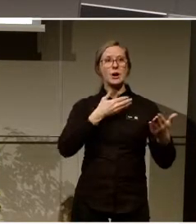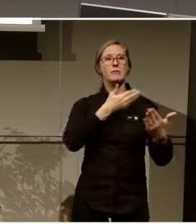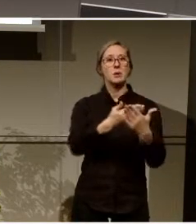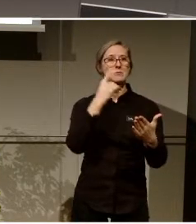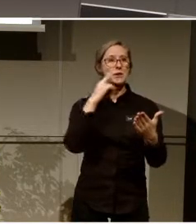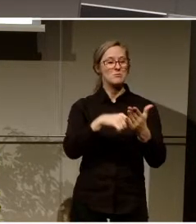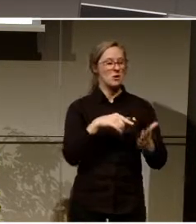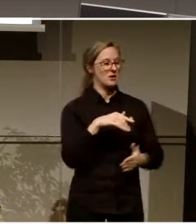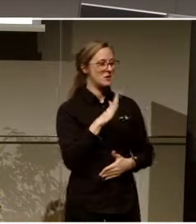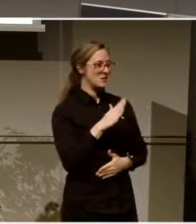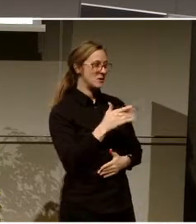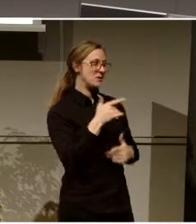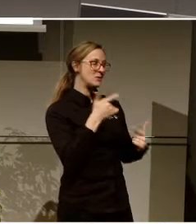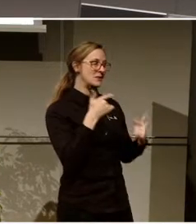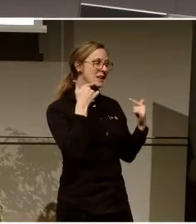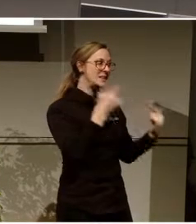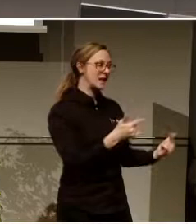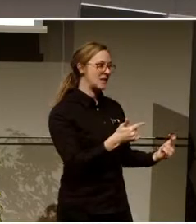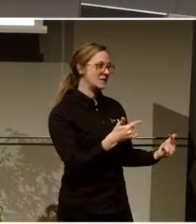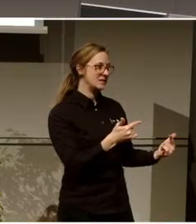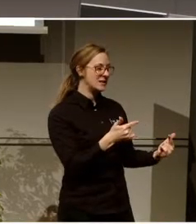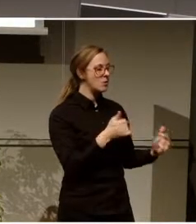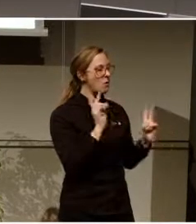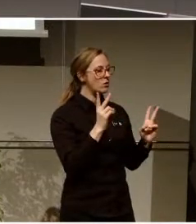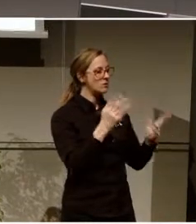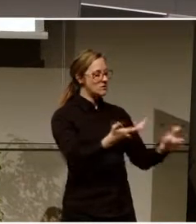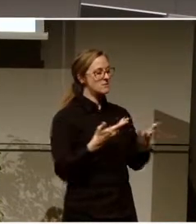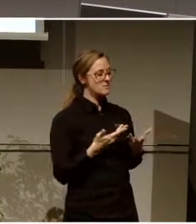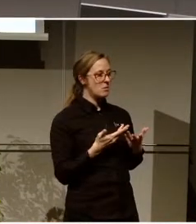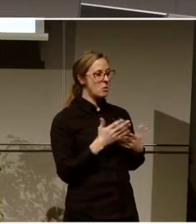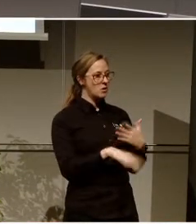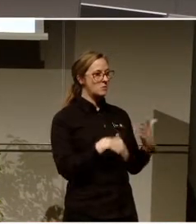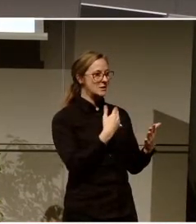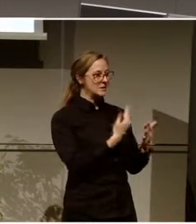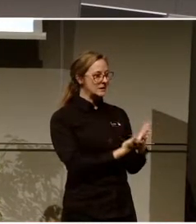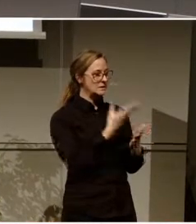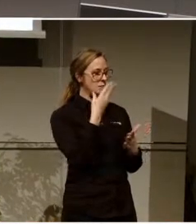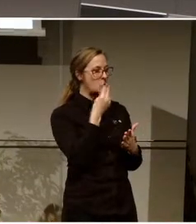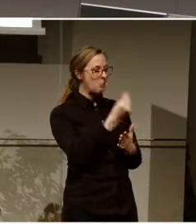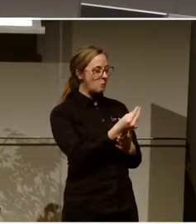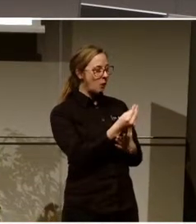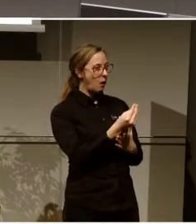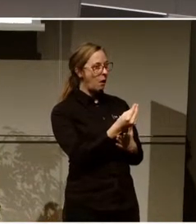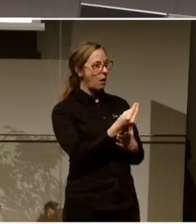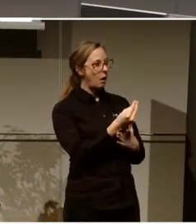tack Emelie Nordqvist och Jörgen Alström. Ni får också ni dessa choklad-